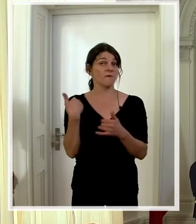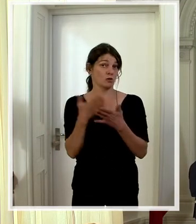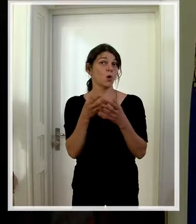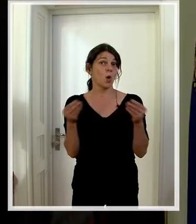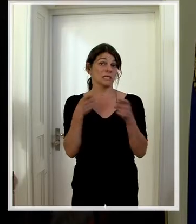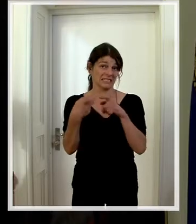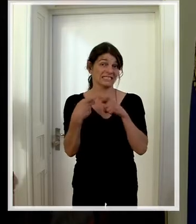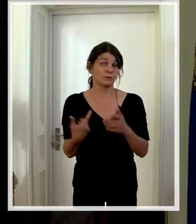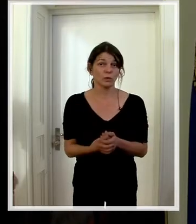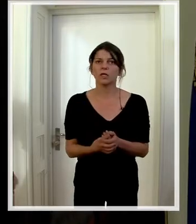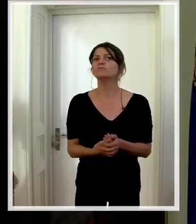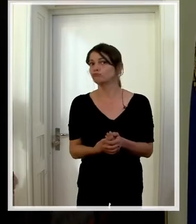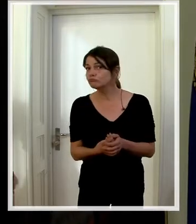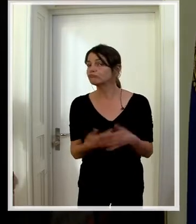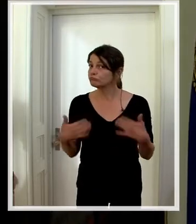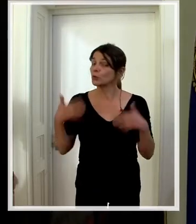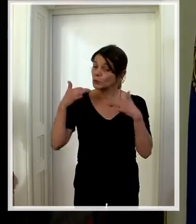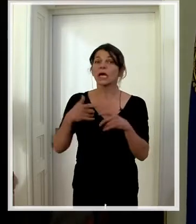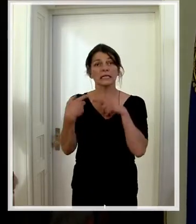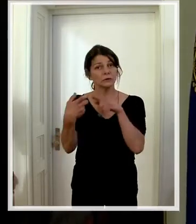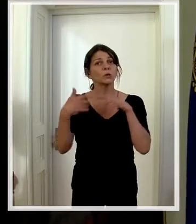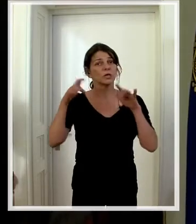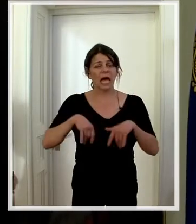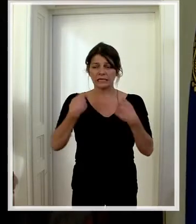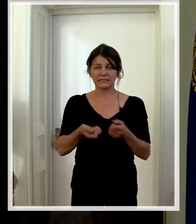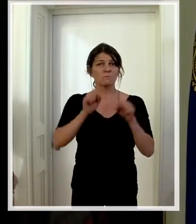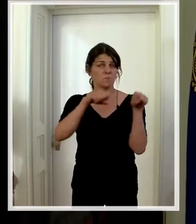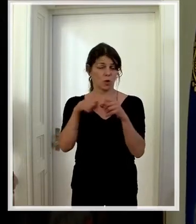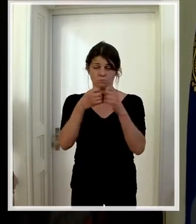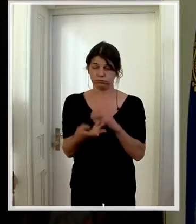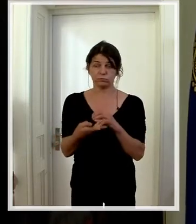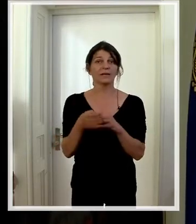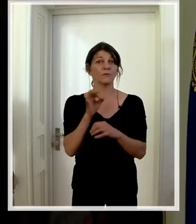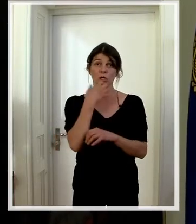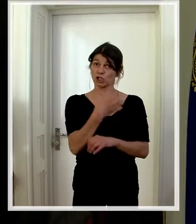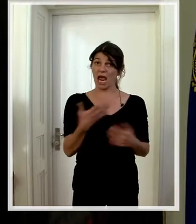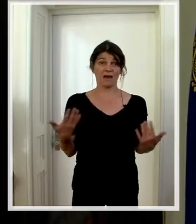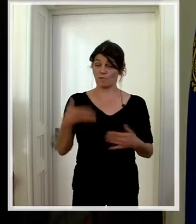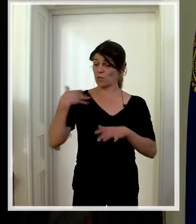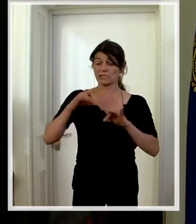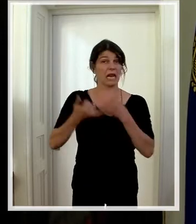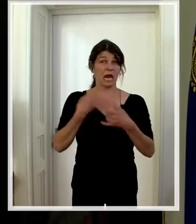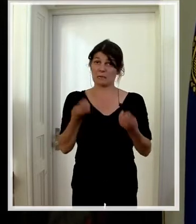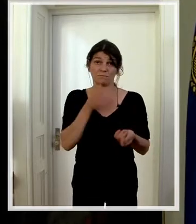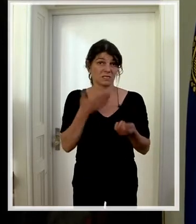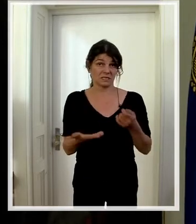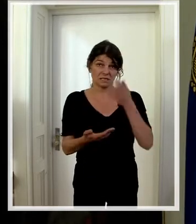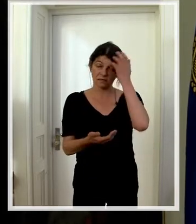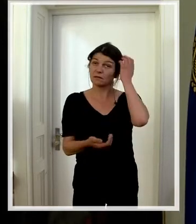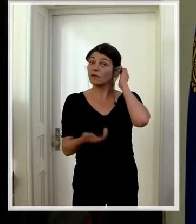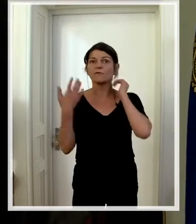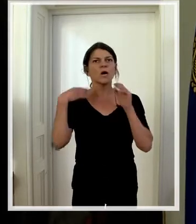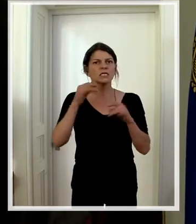worden ist. Eine entsprechende Diskussion oder eine entsprechende Variantenentscheid von Schaan hat es vor 10 Jahren nicht gegeben, weil man vor 10 Jahren nicht